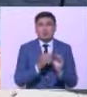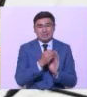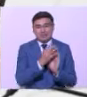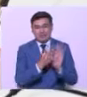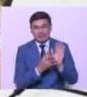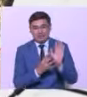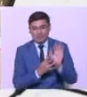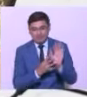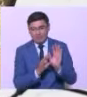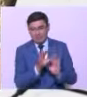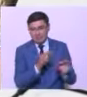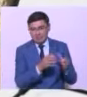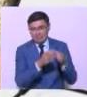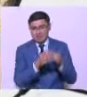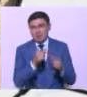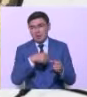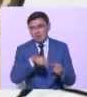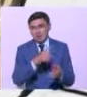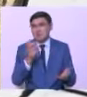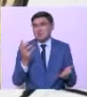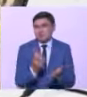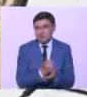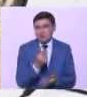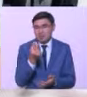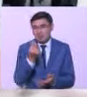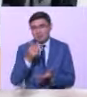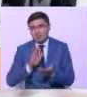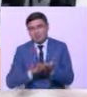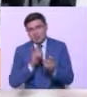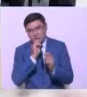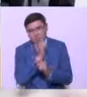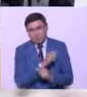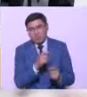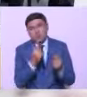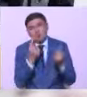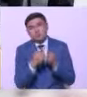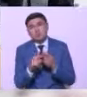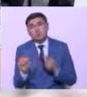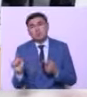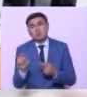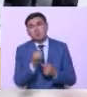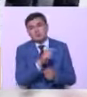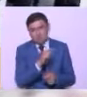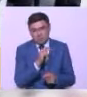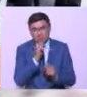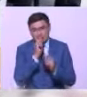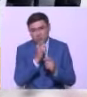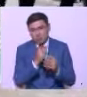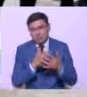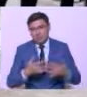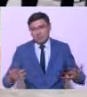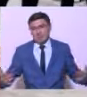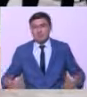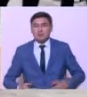из 52 претендентов заняли призовые места и получили денежные призы. А остальным артистам были вручены поощрительные призы.